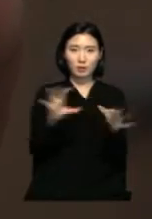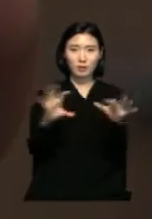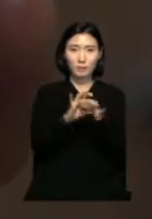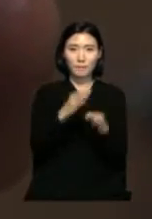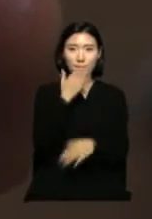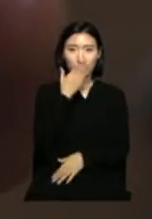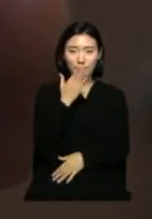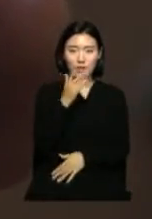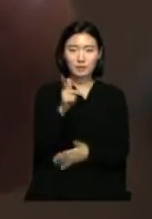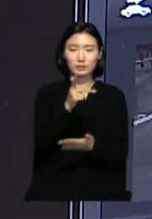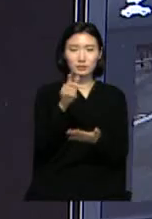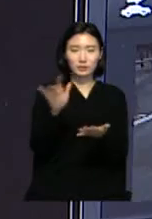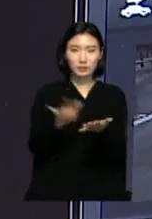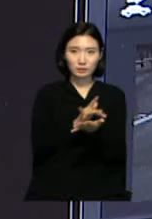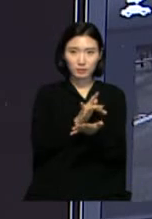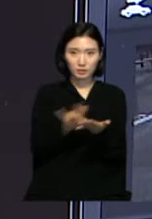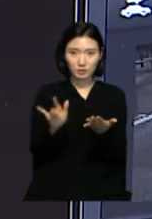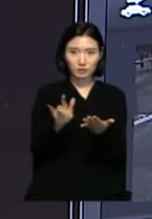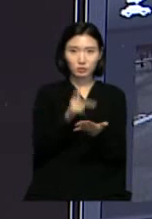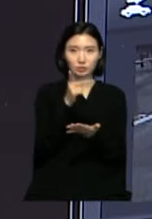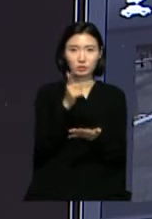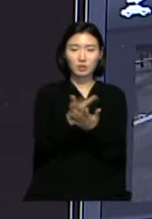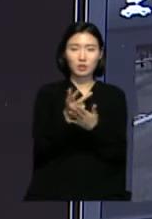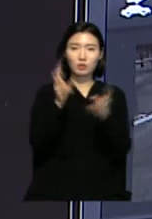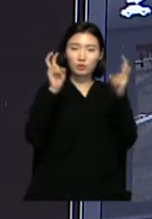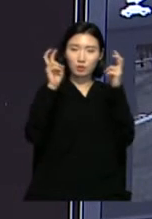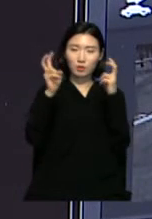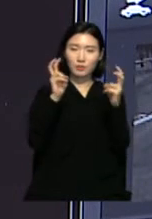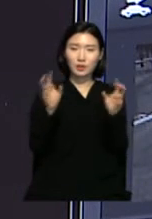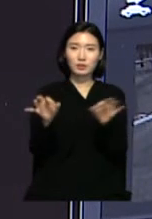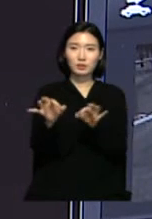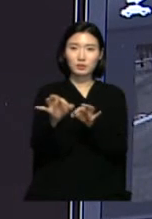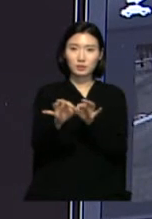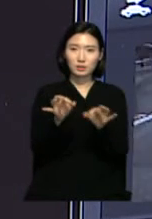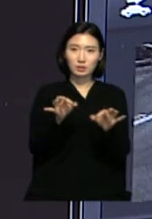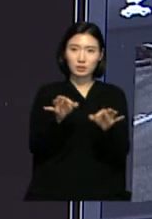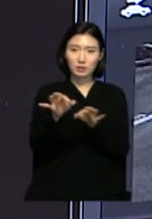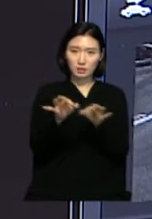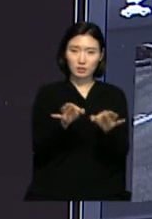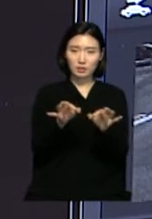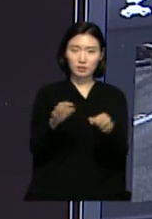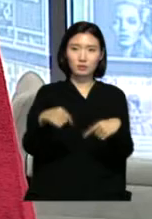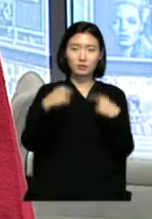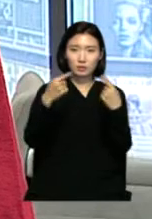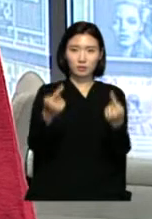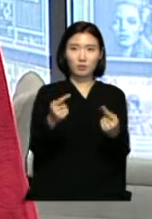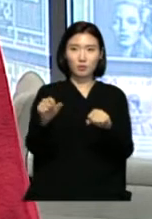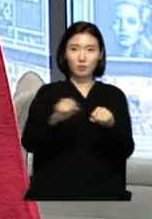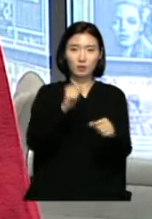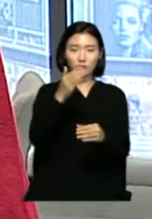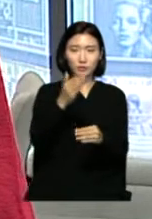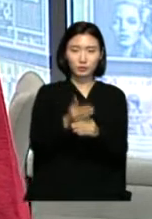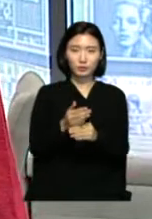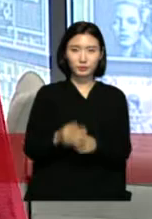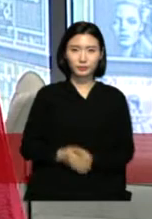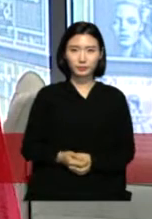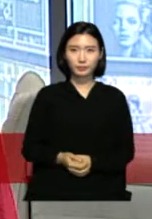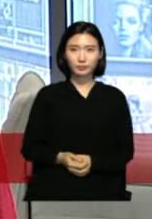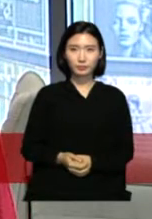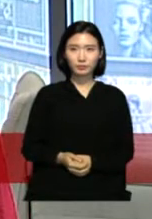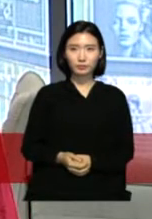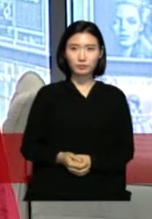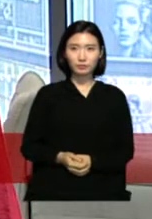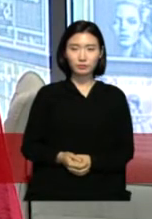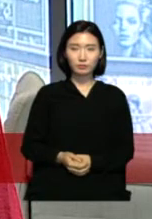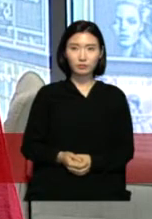스마트 주차 서비스. 최근 기업들의 시장 진출이 활발해지고 있습니다. O2O 시장이 많이 급성장을